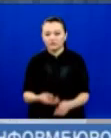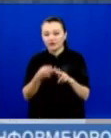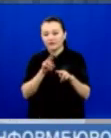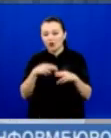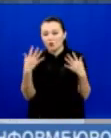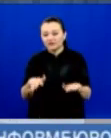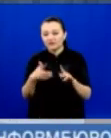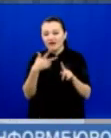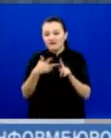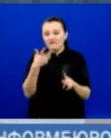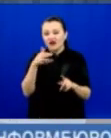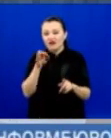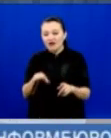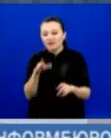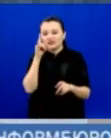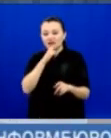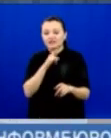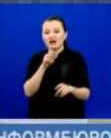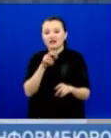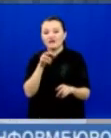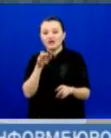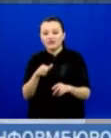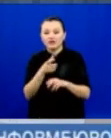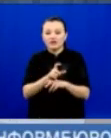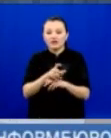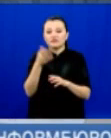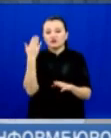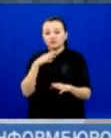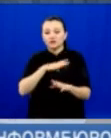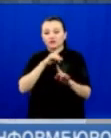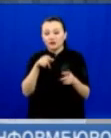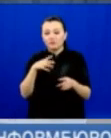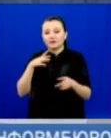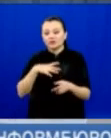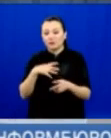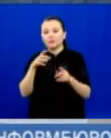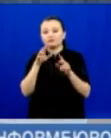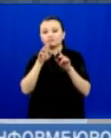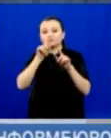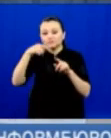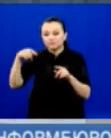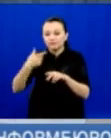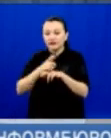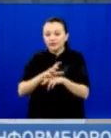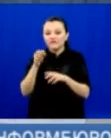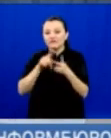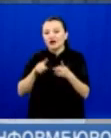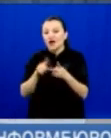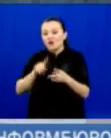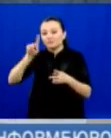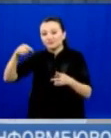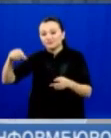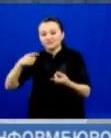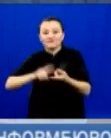Это уже третий вариант казахского алфавита на латинице. До этого были диграфы, а потом апострофы. Кстати, второй проект с апострофами